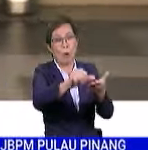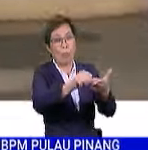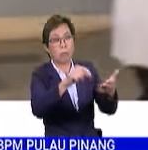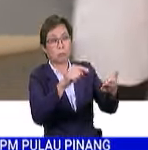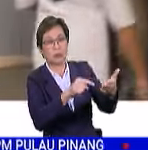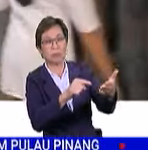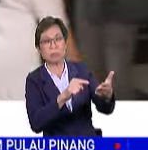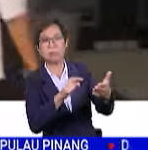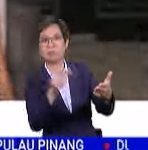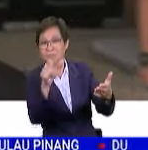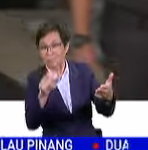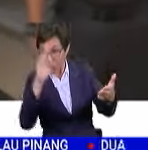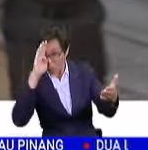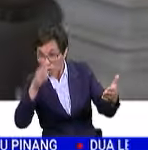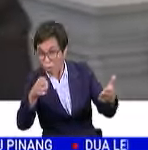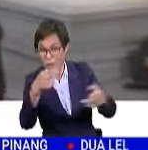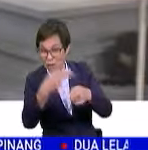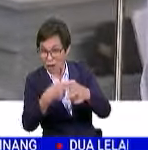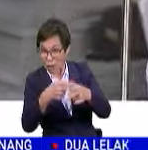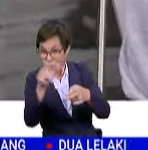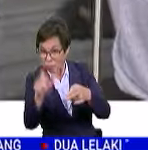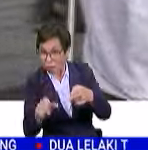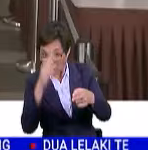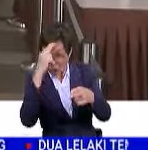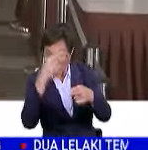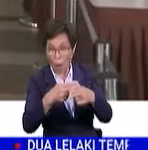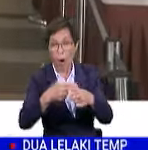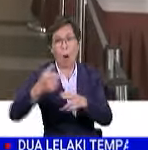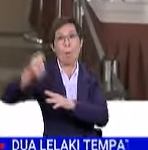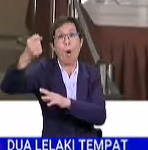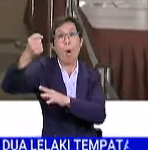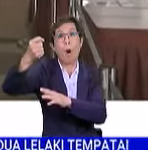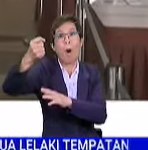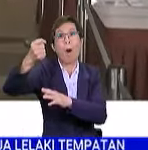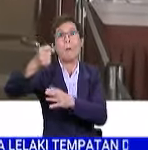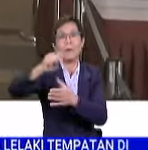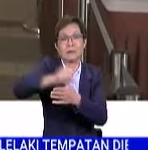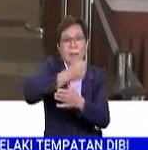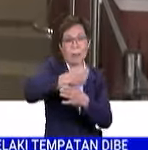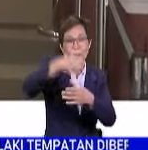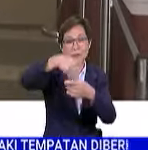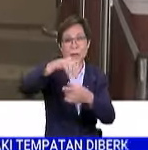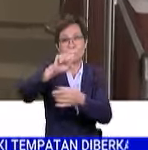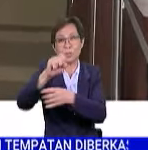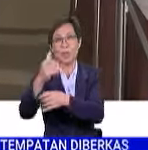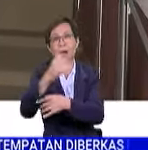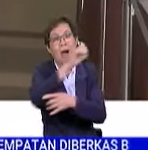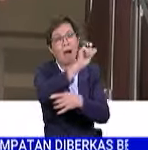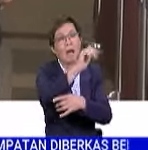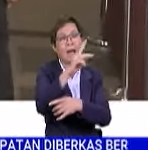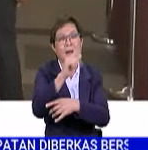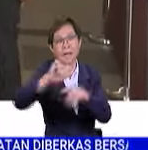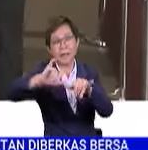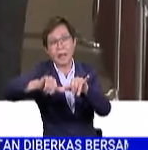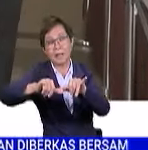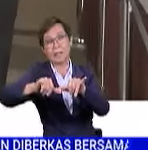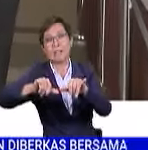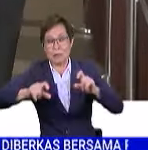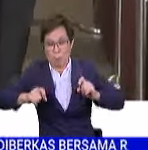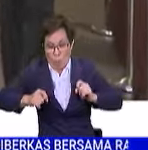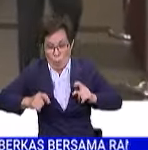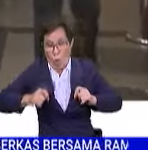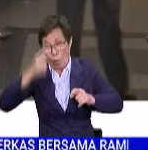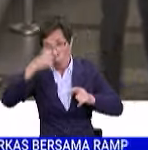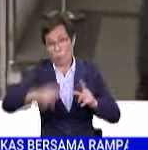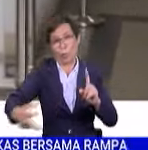menyatakan tertuduh bukan penama atau pemegang amanah bagi pegangan saham dalam syarikat Aker Engineering Malaysia Seram Berhad